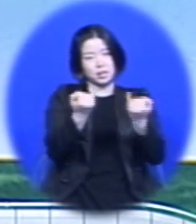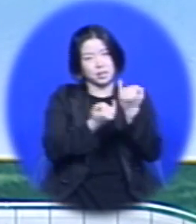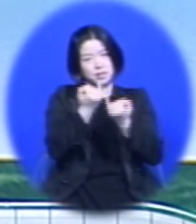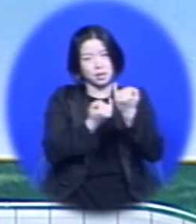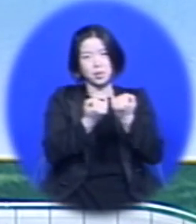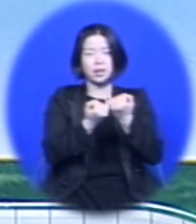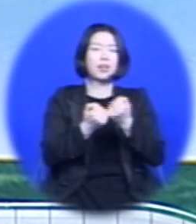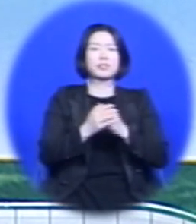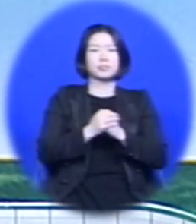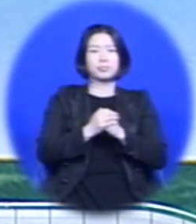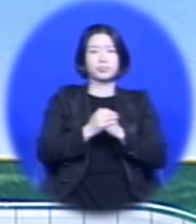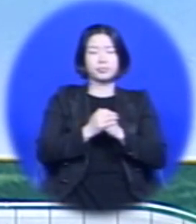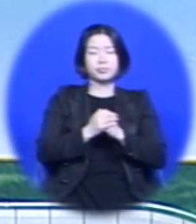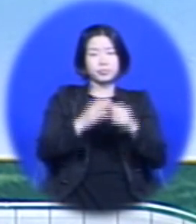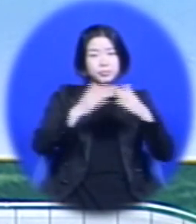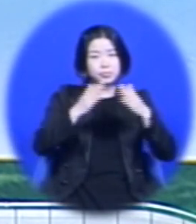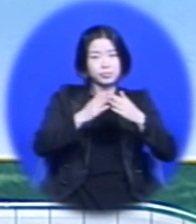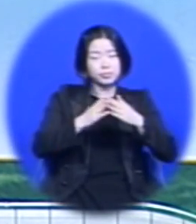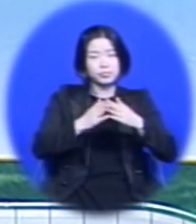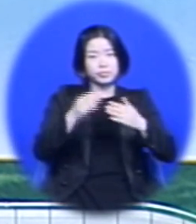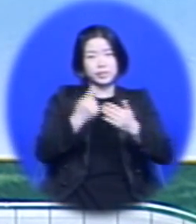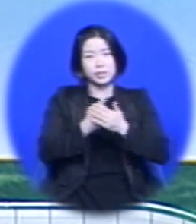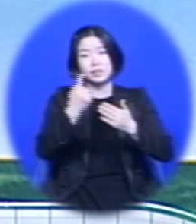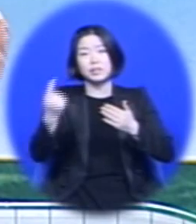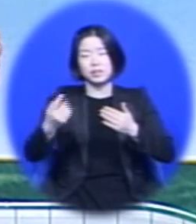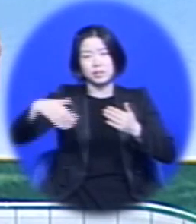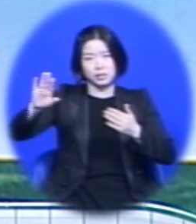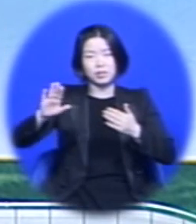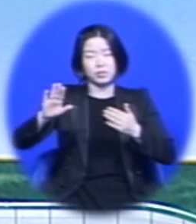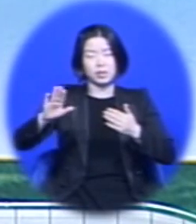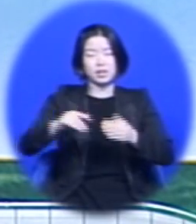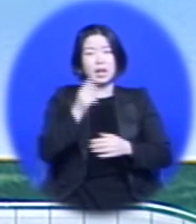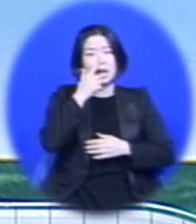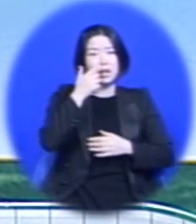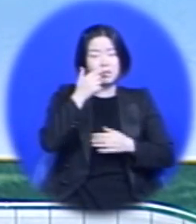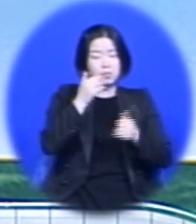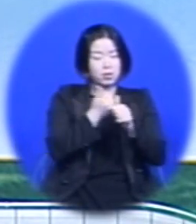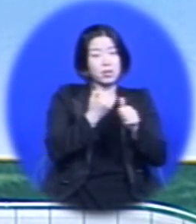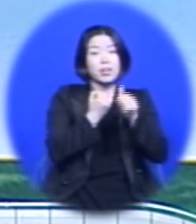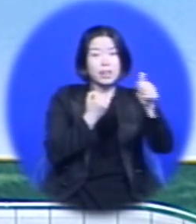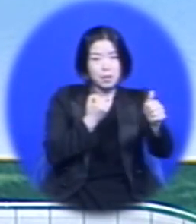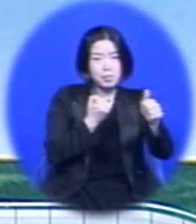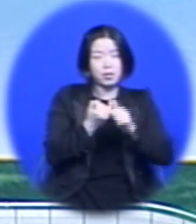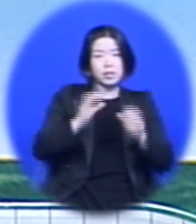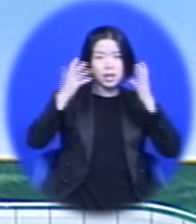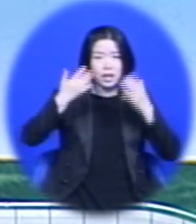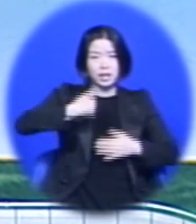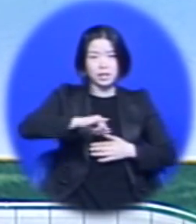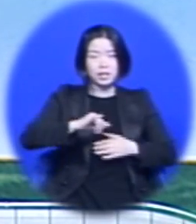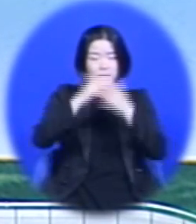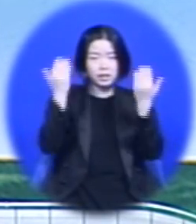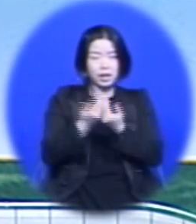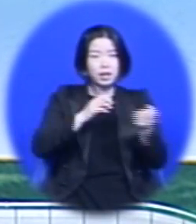집을 나설 남편 자식 다 버리고 집에서 도망갈 지금